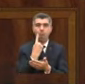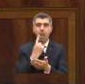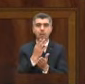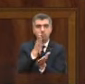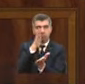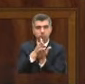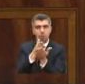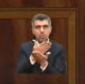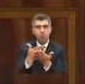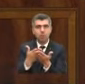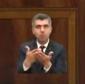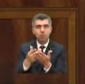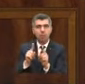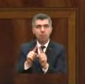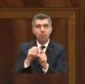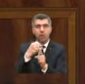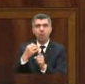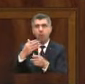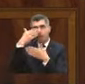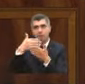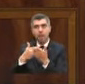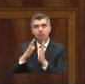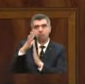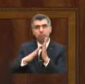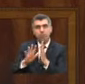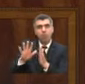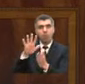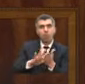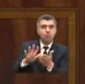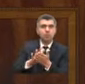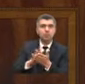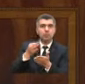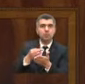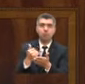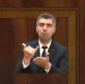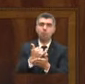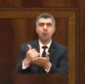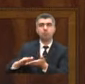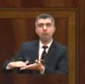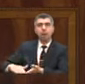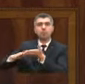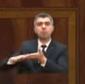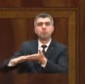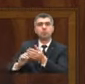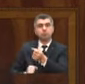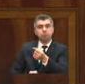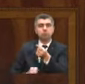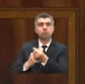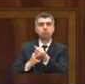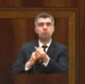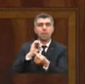دولة اجتماعية راعية تعيد الاعتبار للإنسان المغربي، وكتصل له